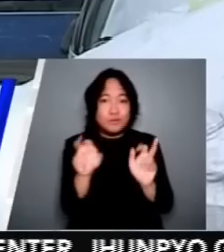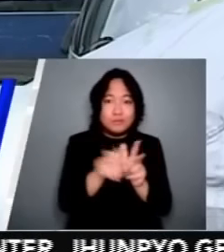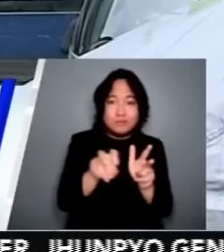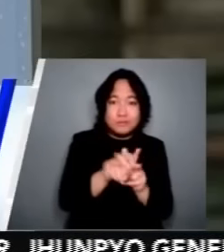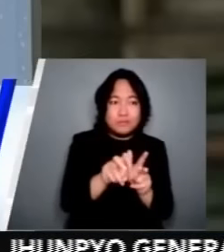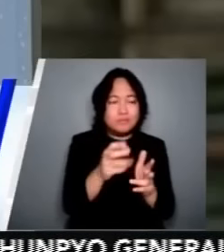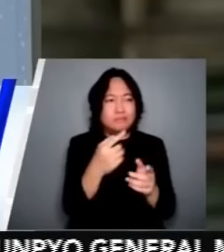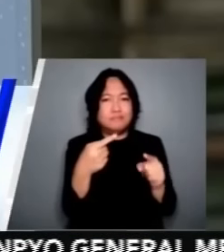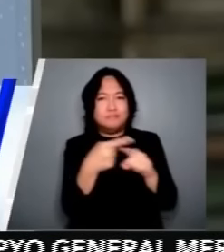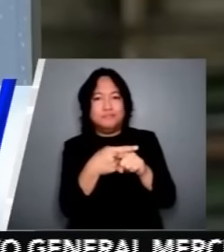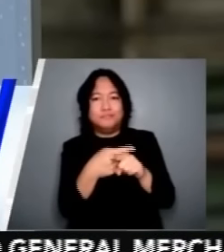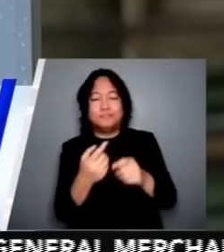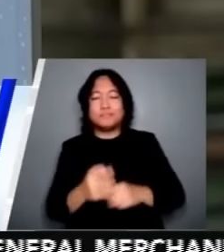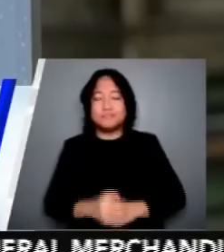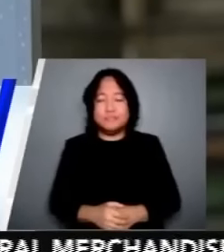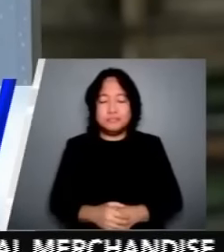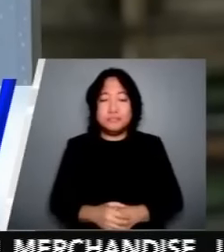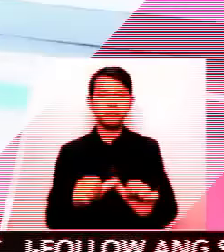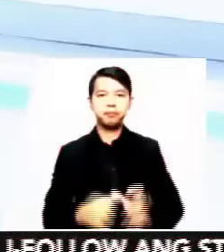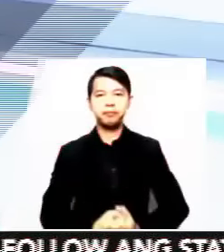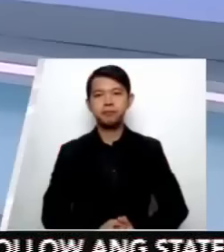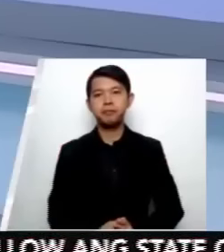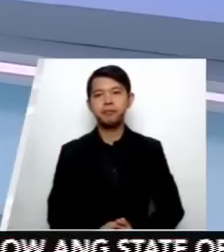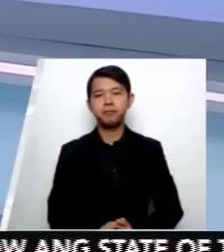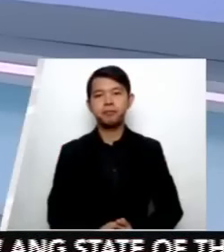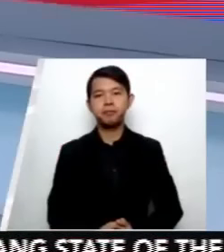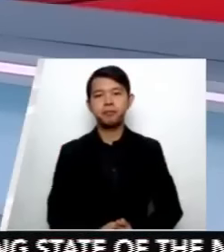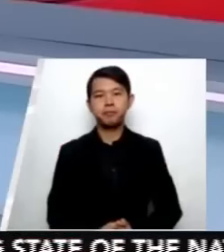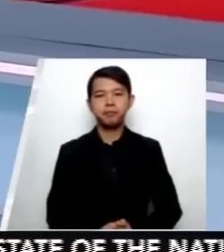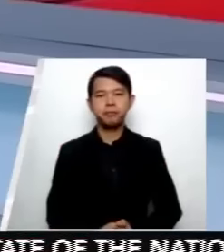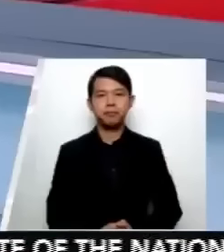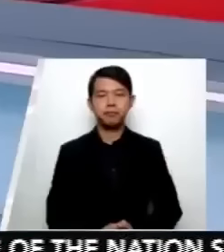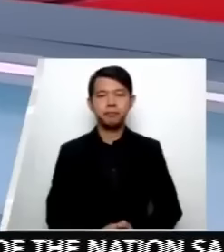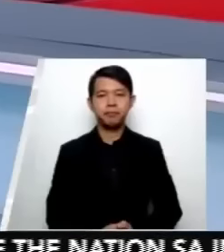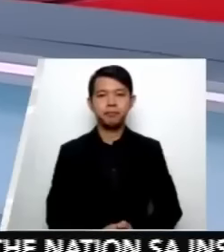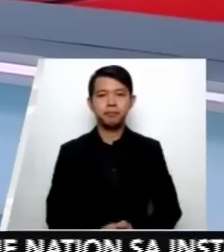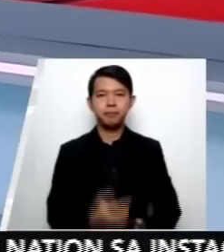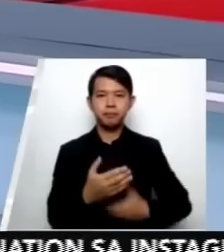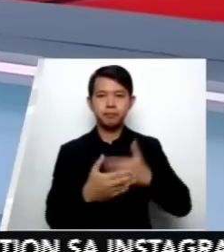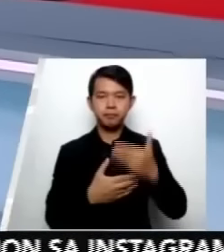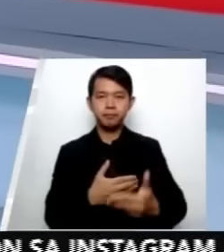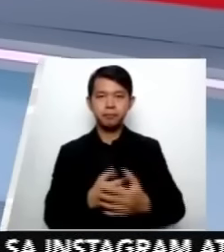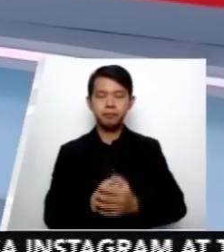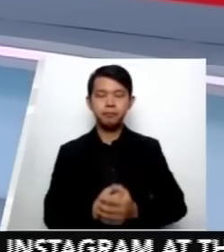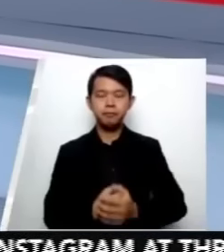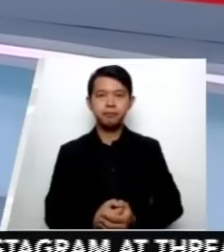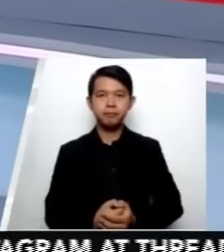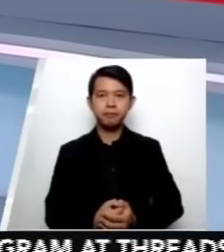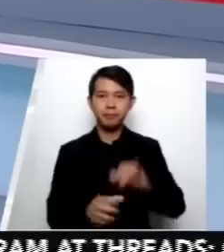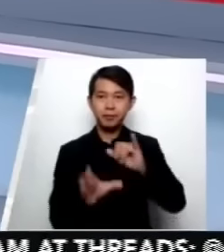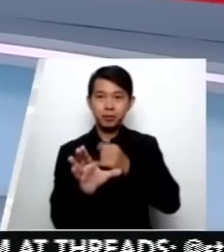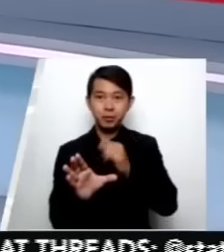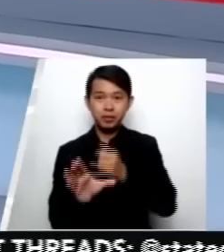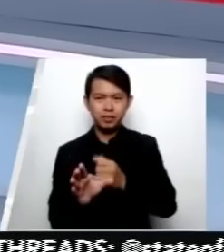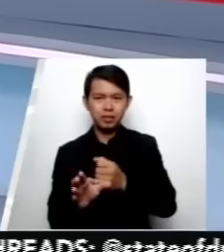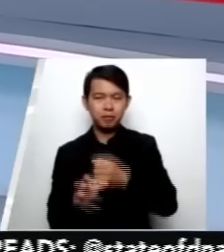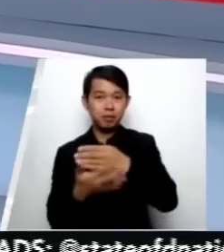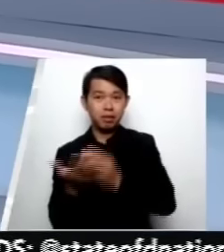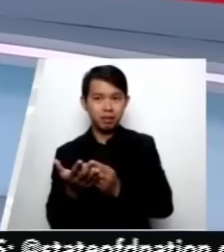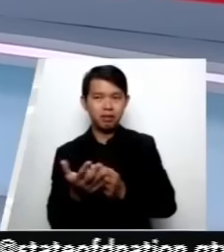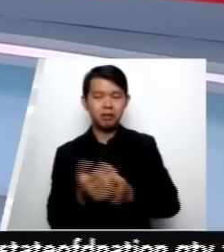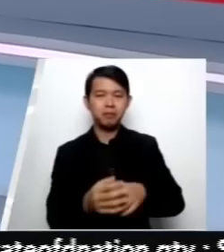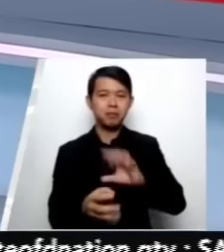libreng sakay ay paghahanda lamang kung kinakailangan. Piniketa na, inimpound pa ang jeep ng ilang tsuper na sumali sa tigil